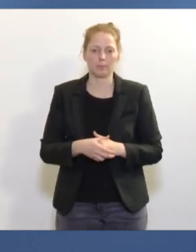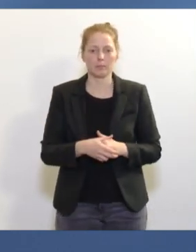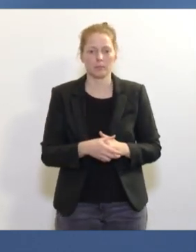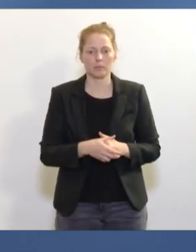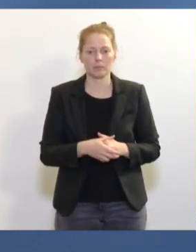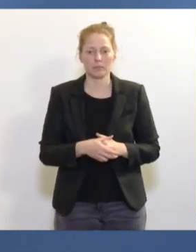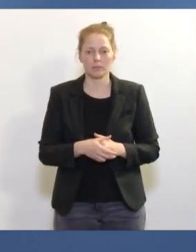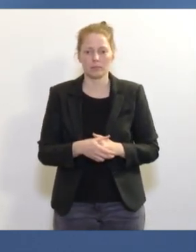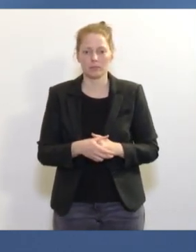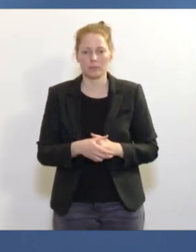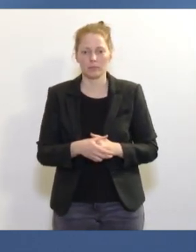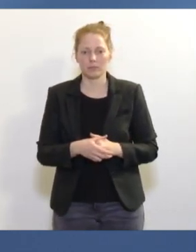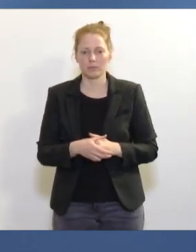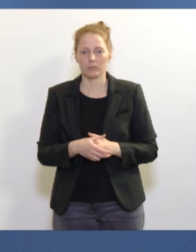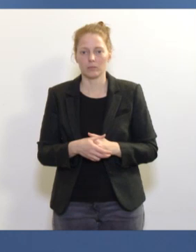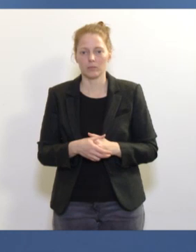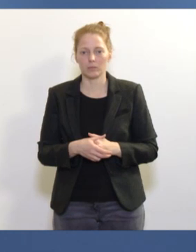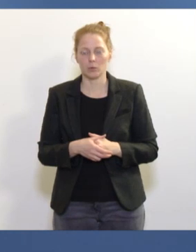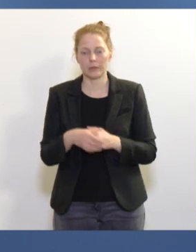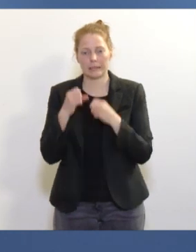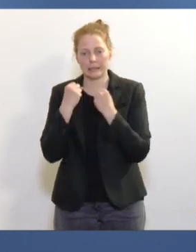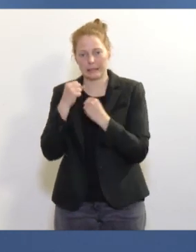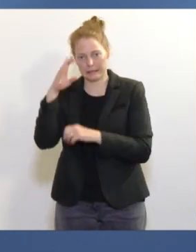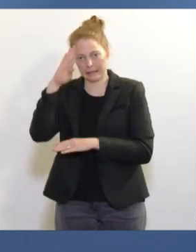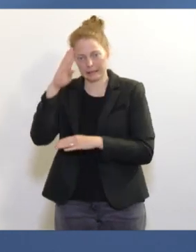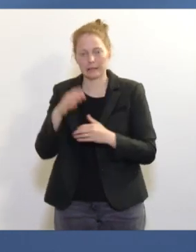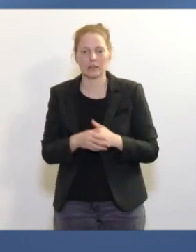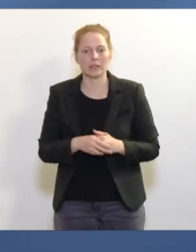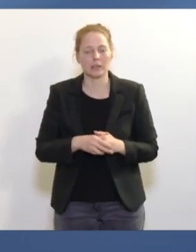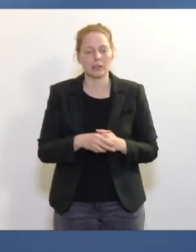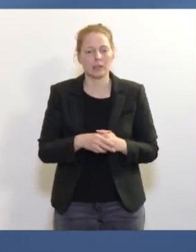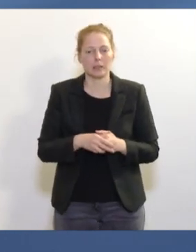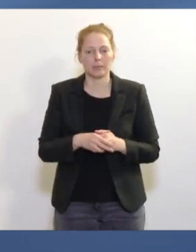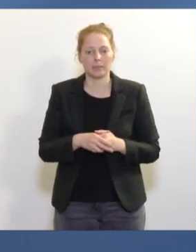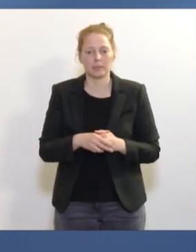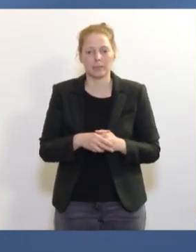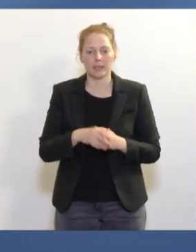Dann ist ein Frage, ich werde von frontalier.lu.